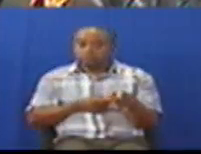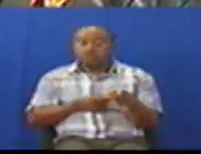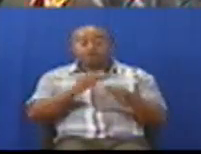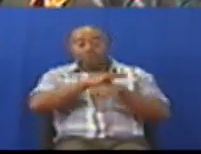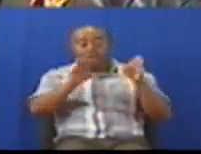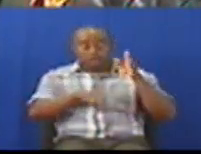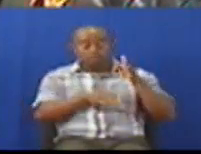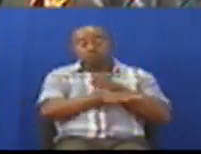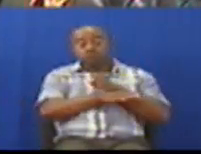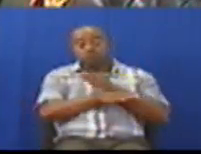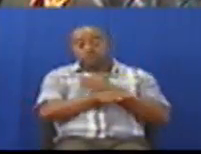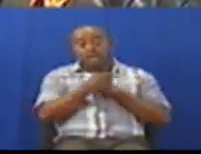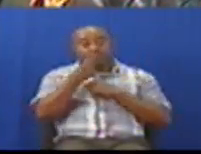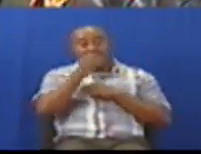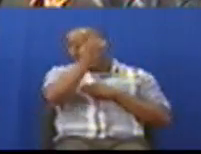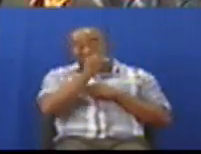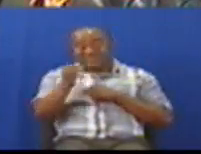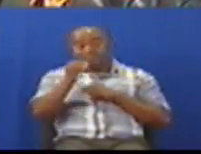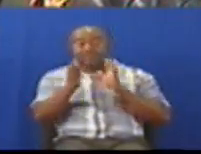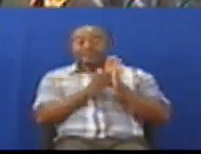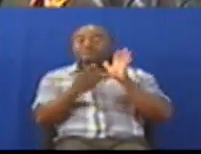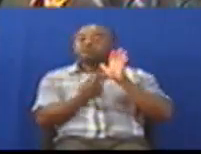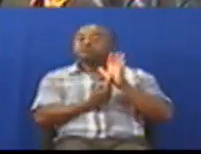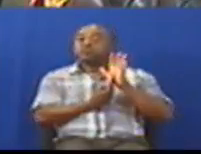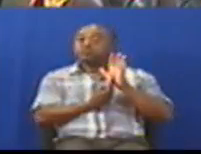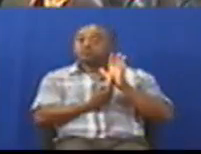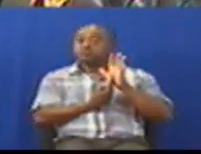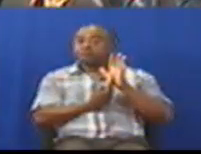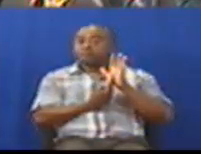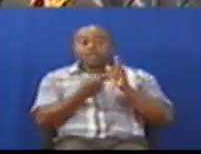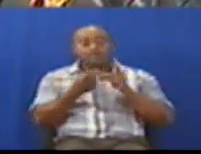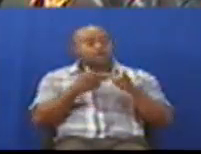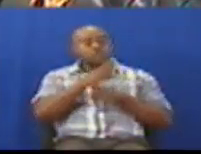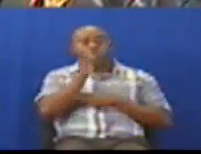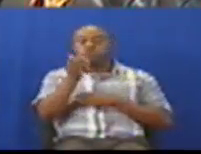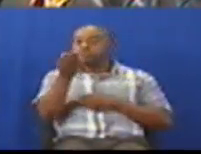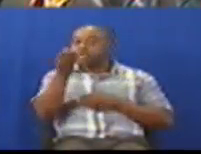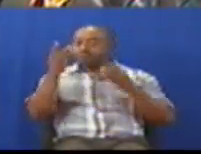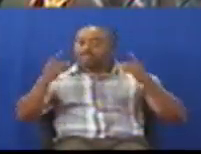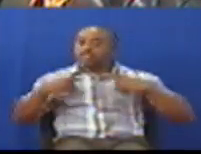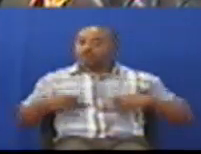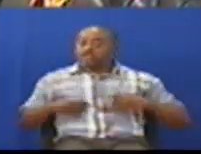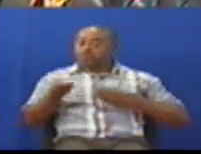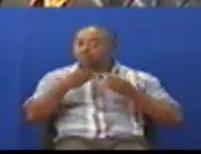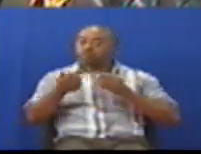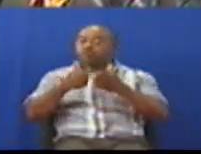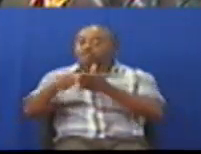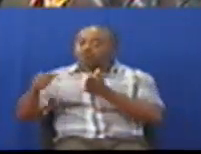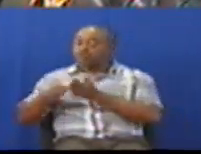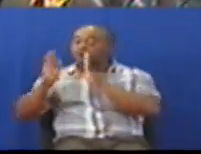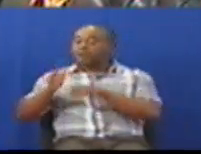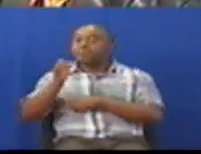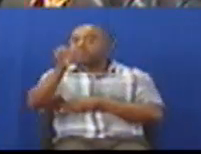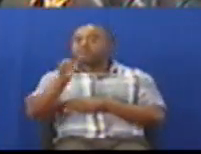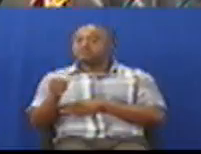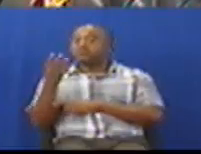mwenyekiti, ni wazi 96% madeni yamelipwa. Kwa hivyo bado 4%. Sasa